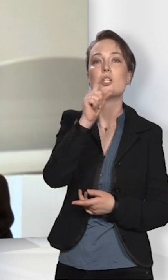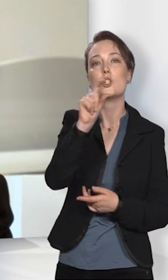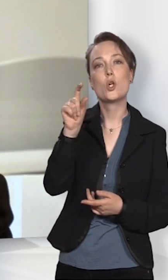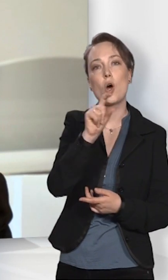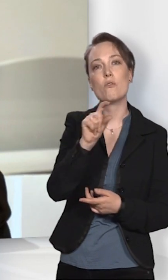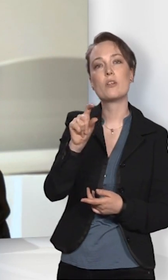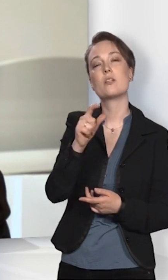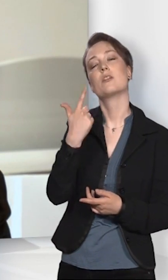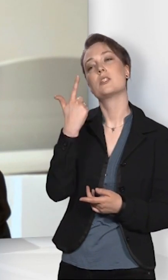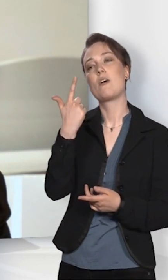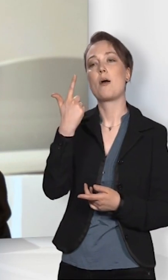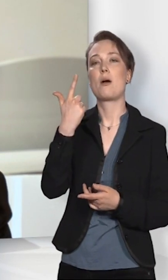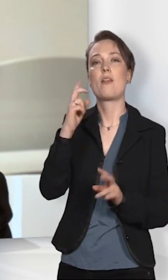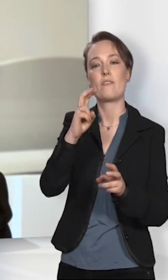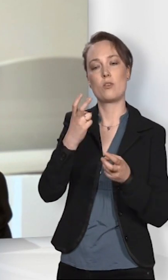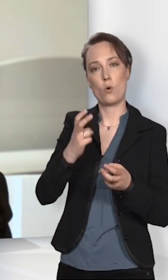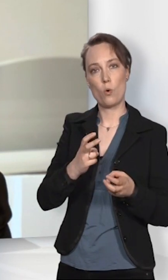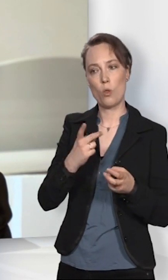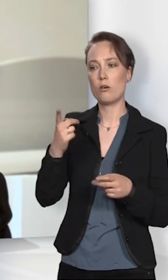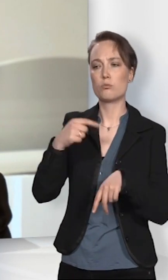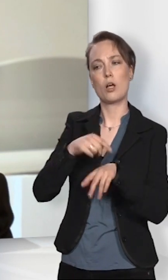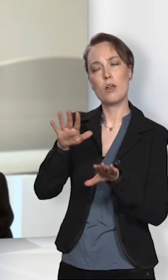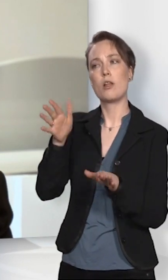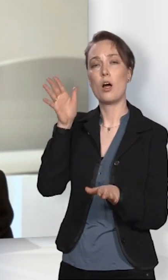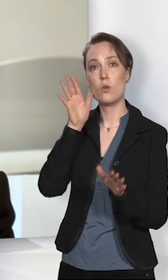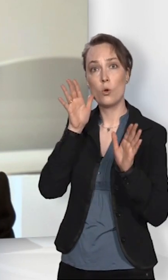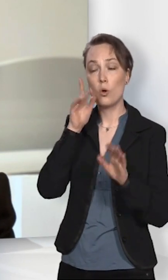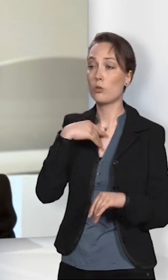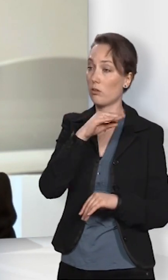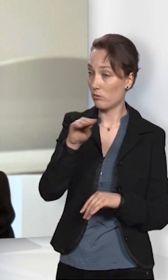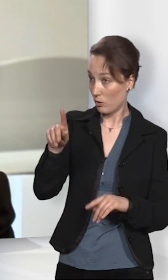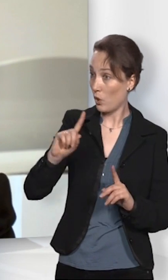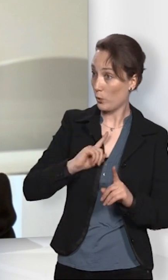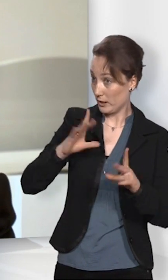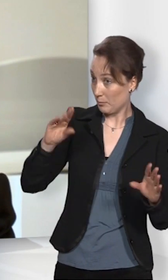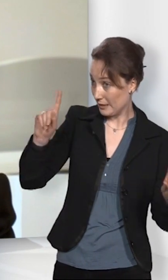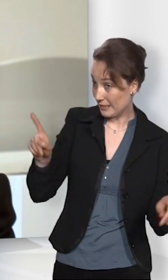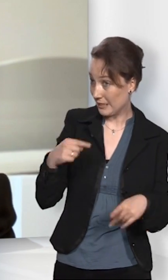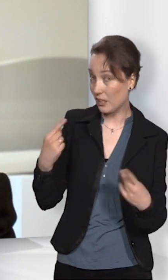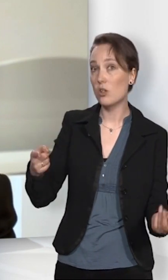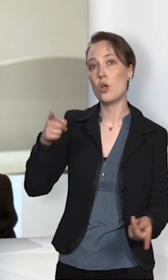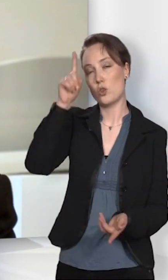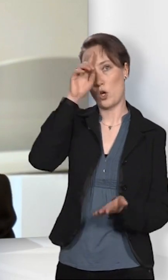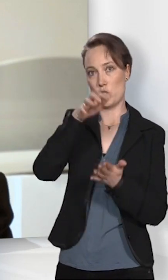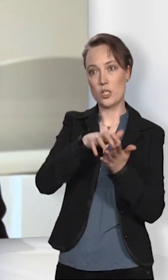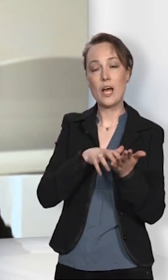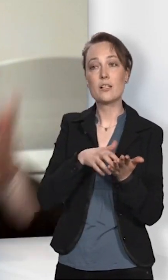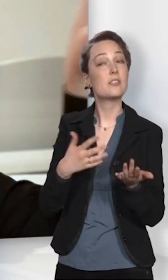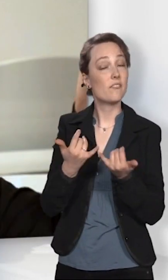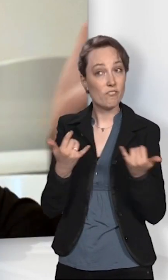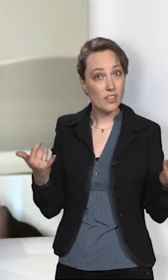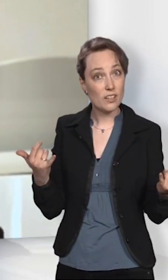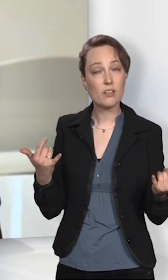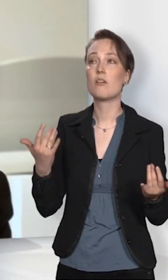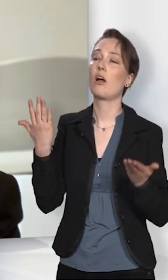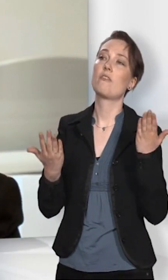das Lied anzuhören. Und dann frage ich schlicht und ergreifend, Leute, habt ihr Lust mitzusingen? Der deutsche Text geht folgendermaßen. Entweder ist